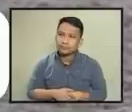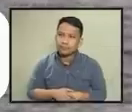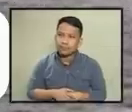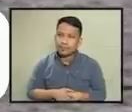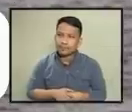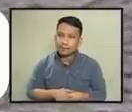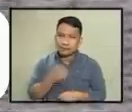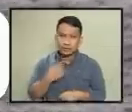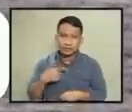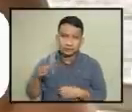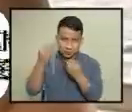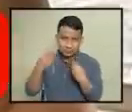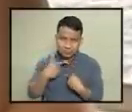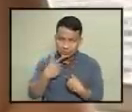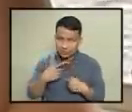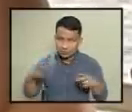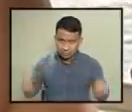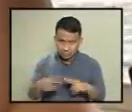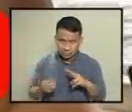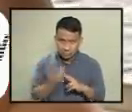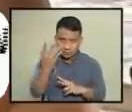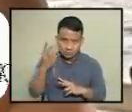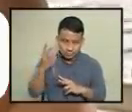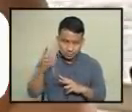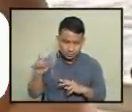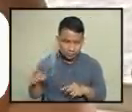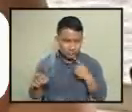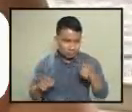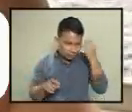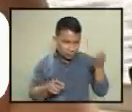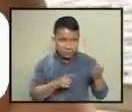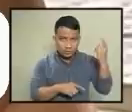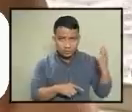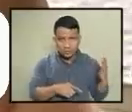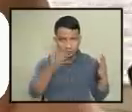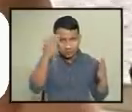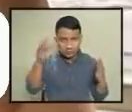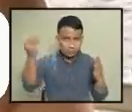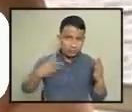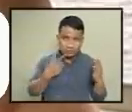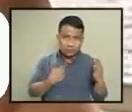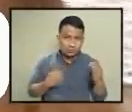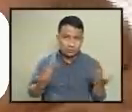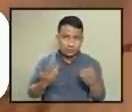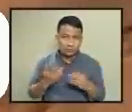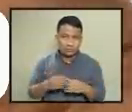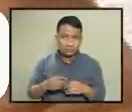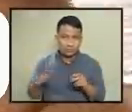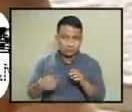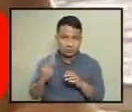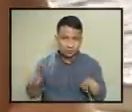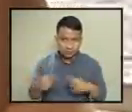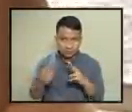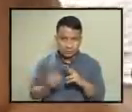niya, puputok ng malakas. Kaya sinabi ko, ay siya ba ay Diyos? Ang Diyos nga ay hindi nakapagsabi sa atin na minsahang puputok ang